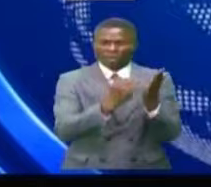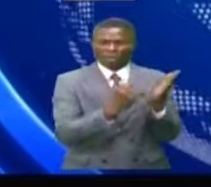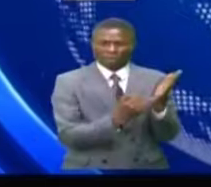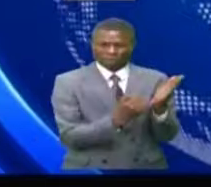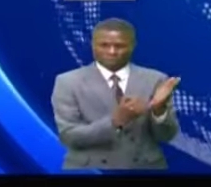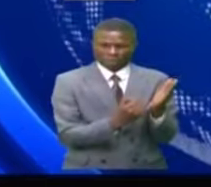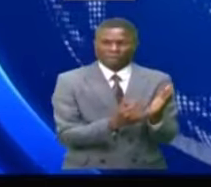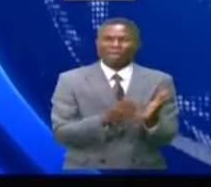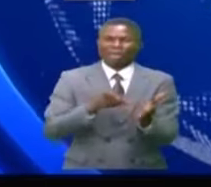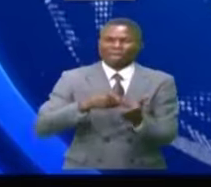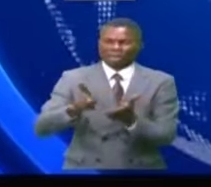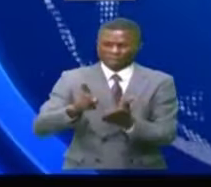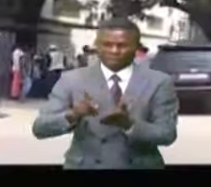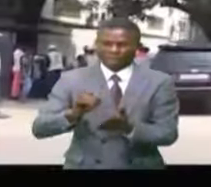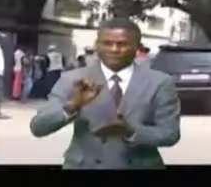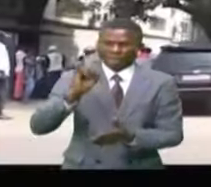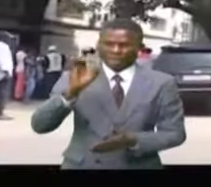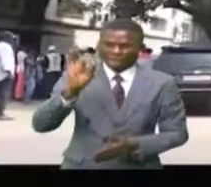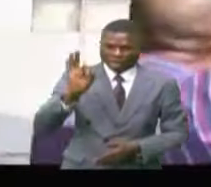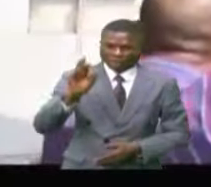de redevables du FPC.